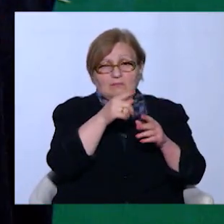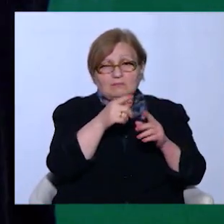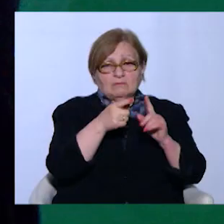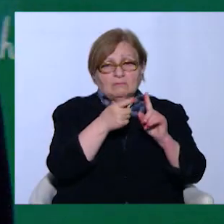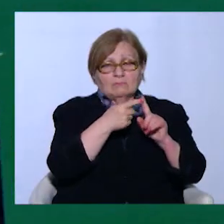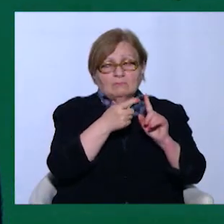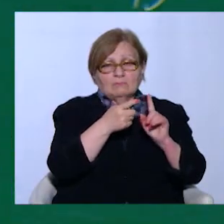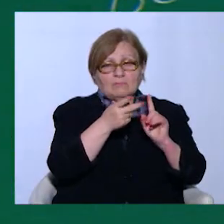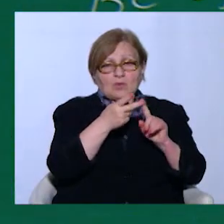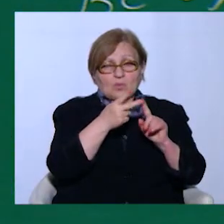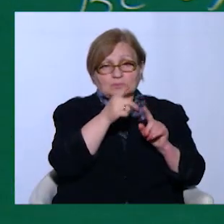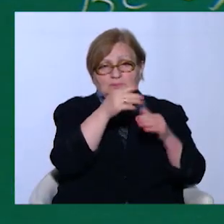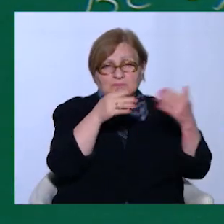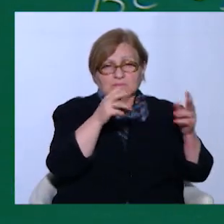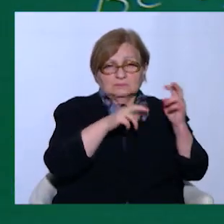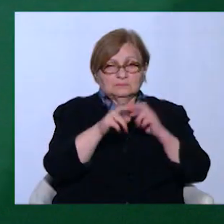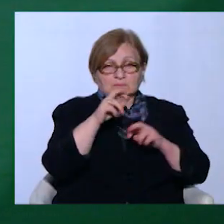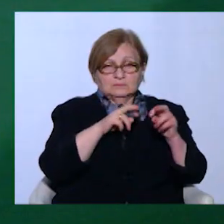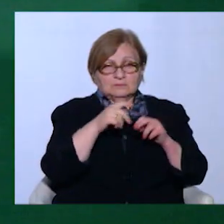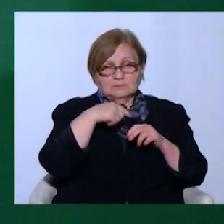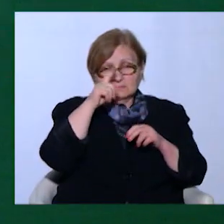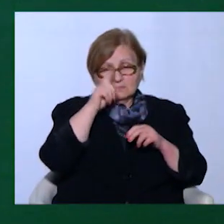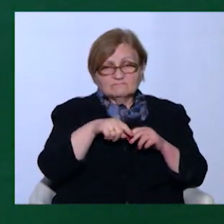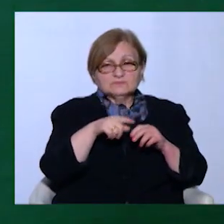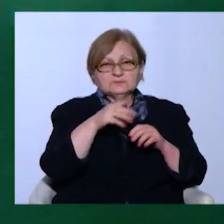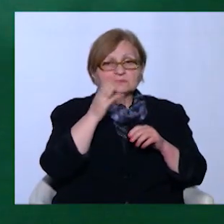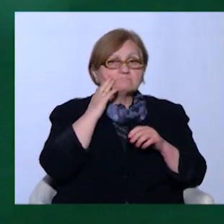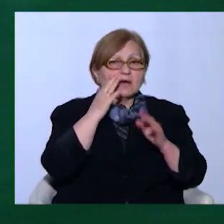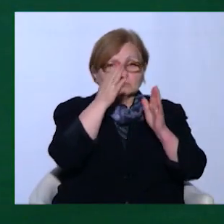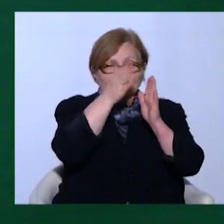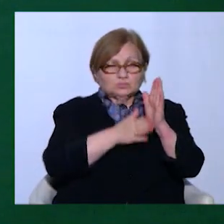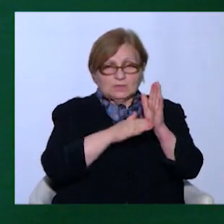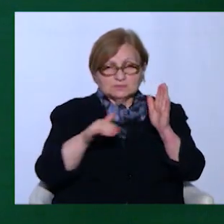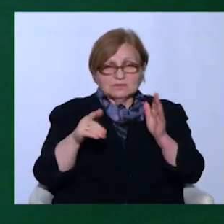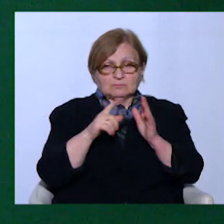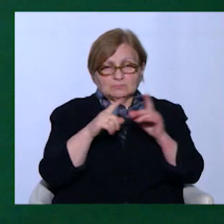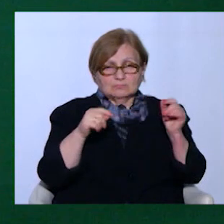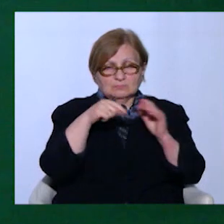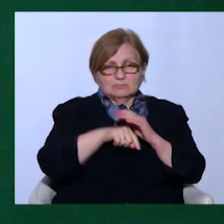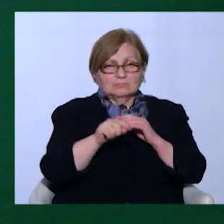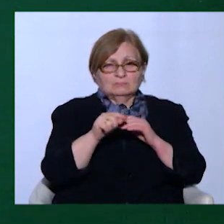კათეტს. მოდით გავიხსენოთ, ჩვენ ვიცით ხომ, რომ მართკუთხა სამკუთხედში